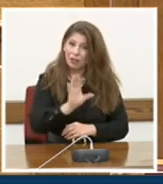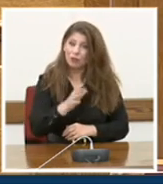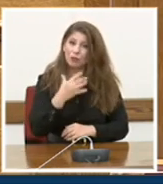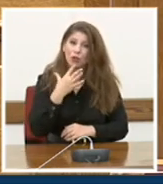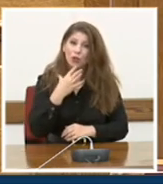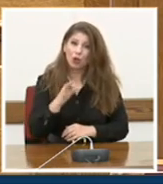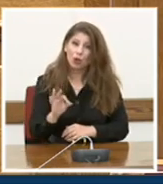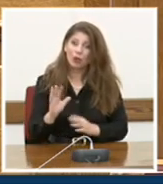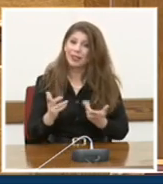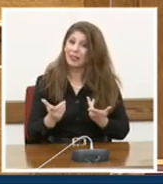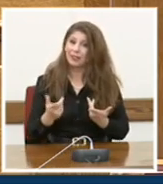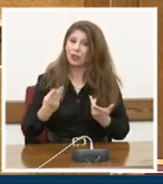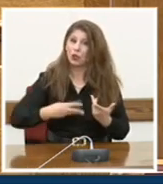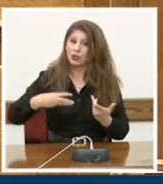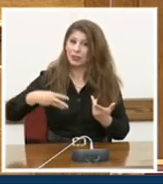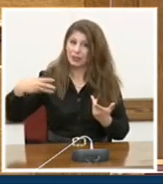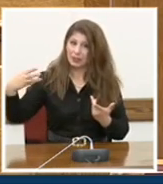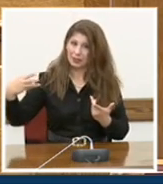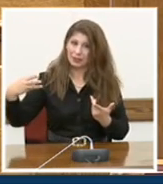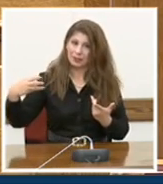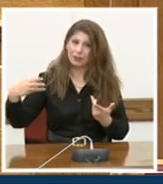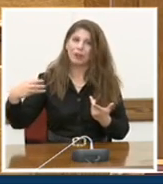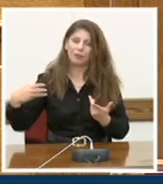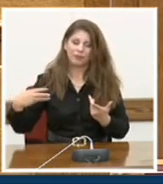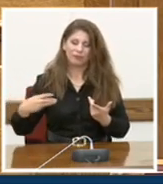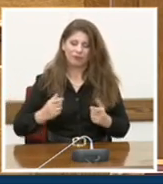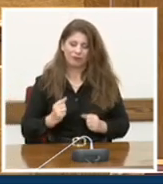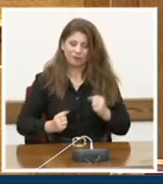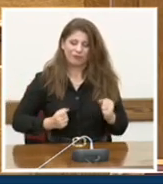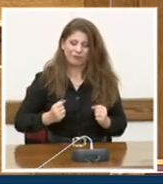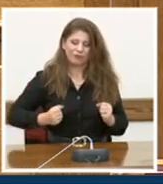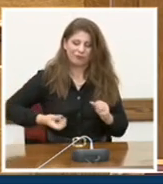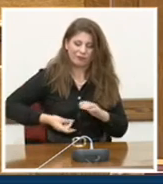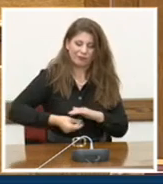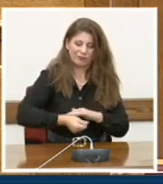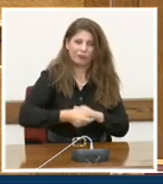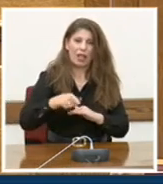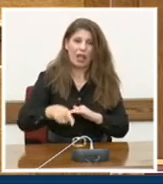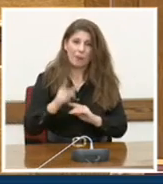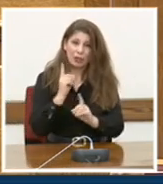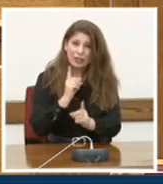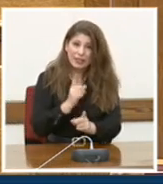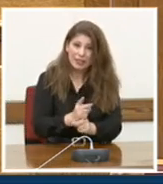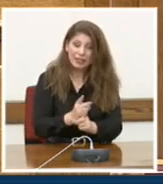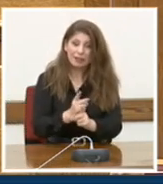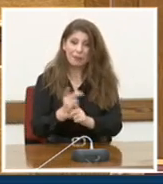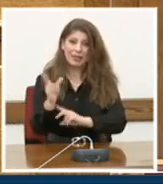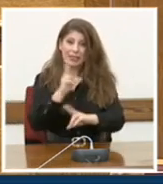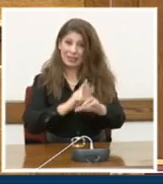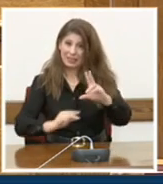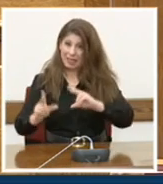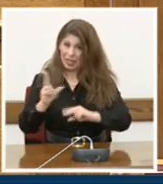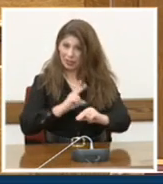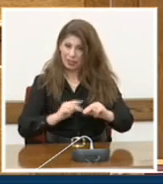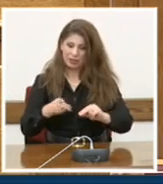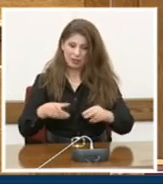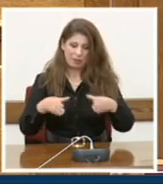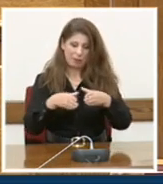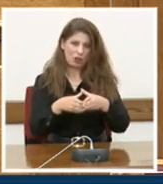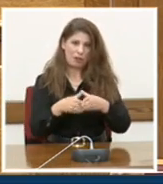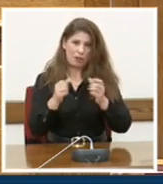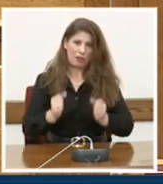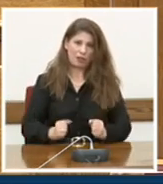ο ΣΥΡΙΖΑ την έκανε με ελαφρά πηδηματάκια από τη συγκεκριμένη συνεδρίαση της Επιτροπής Θεσμών και